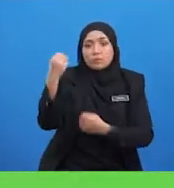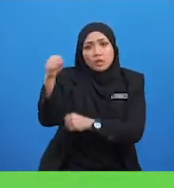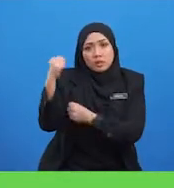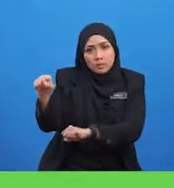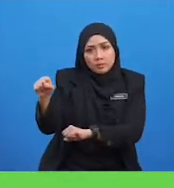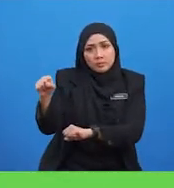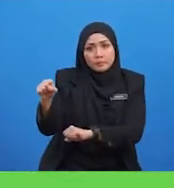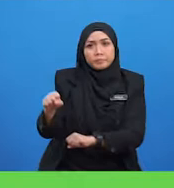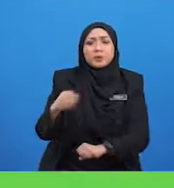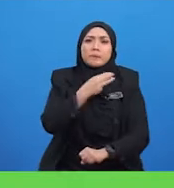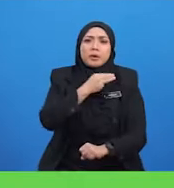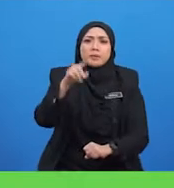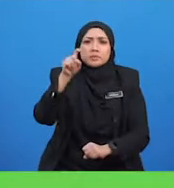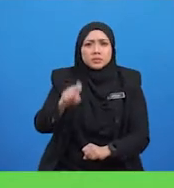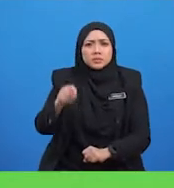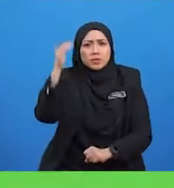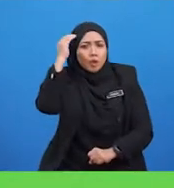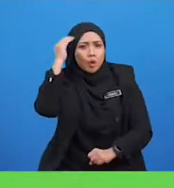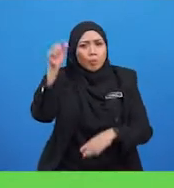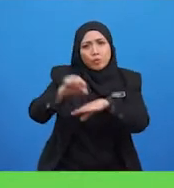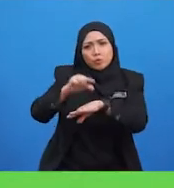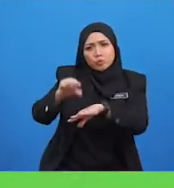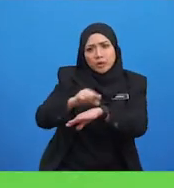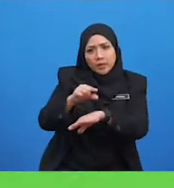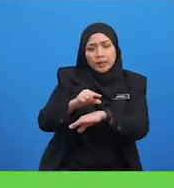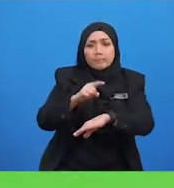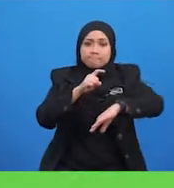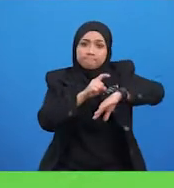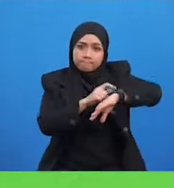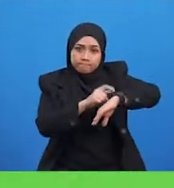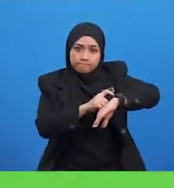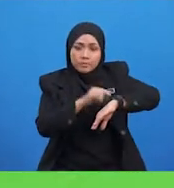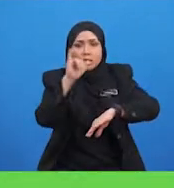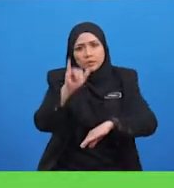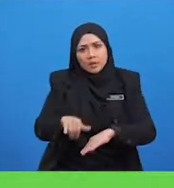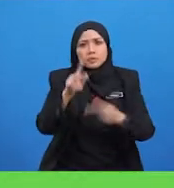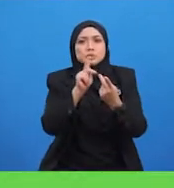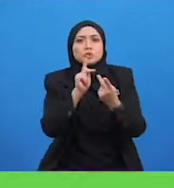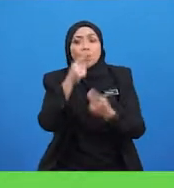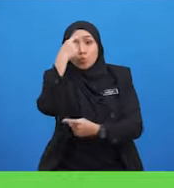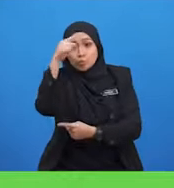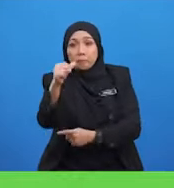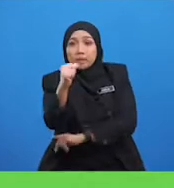yang sesuai untuk minum serta jumlah kandungan air yang hendak diminum.